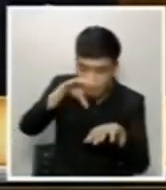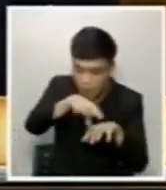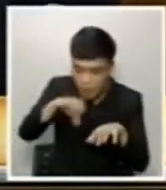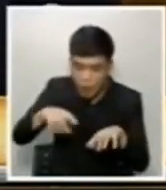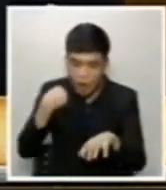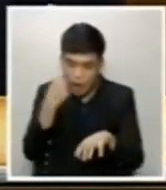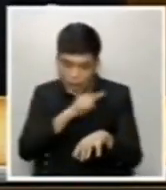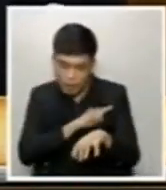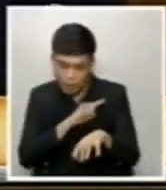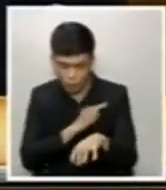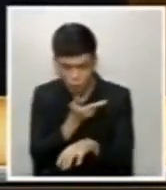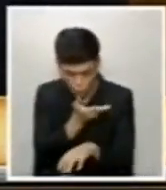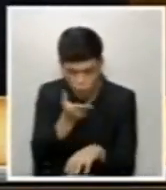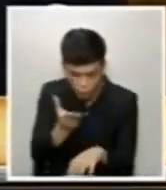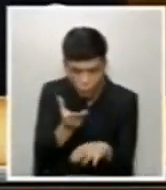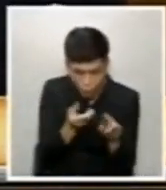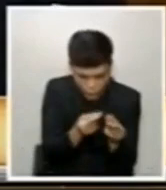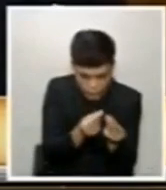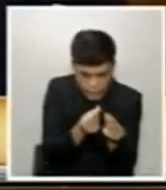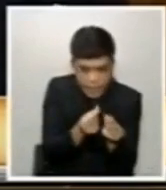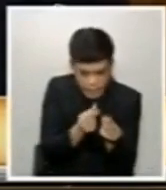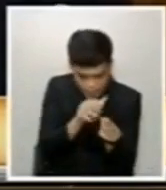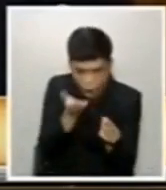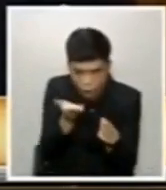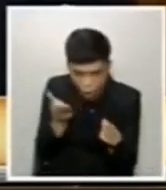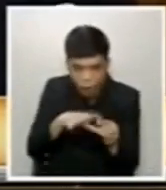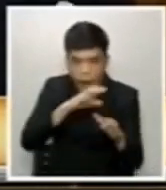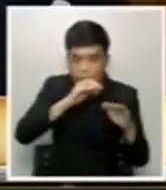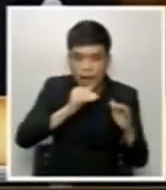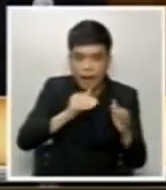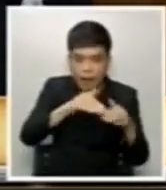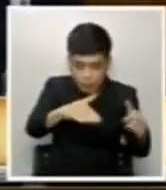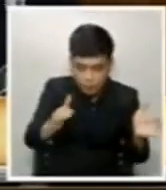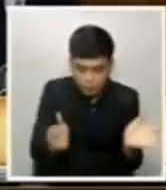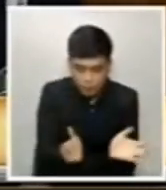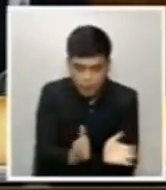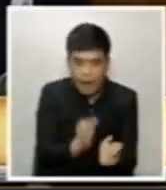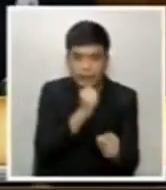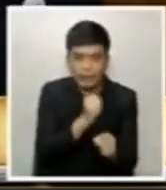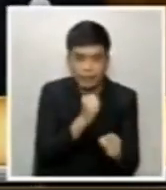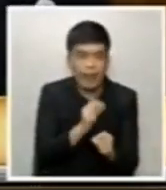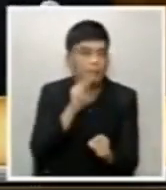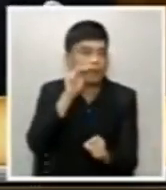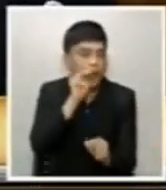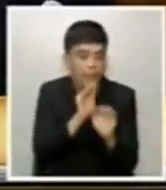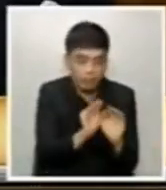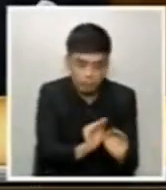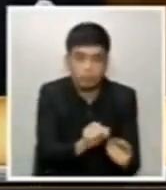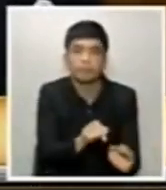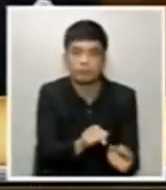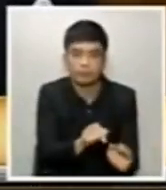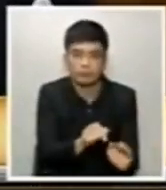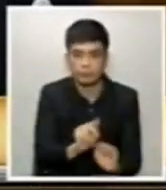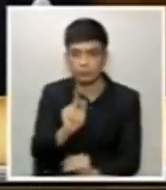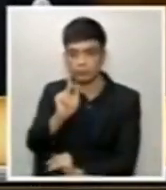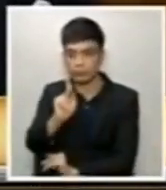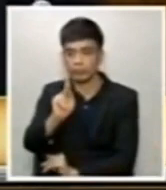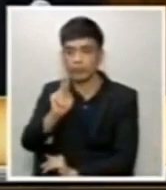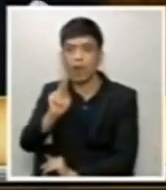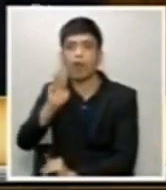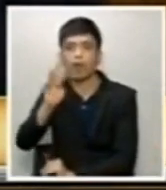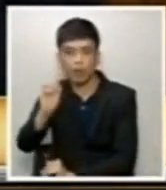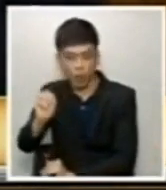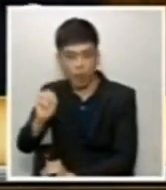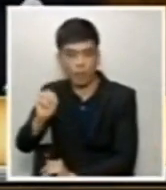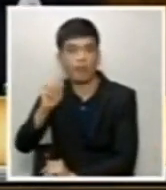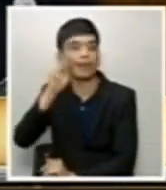ในการขอใช้พื้นที่มาทำเป็นอ่างเก็บกักน้ำตรงนี้นะครับซึ่งตรงนี้กรมชลประทานก็ได้มีการเตรียม